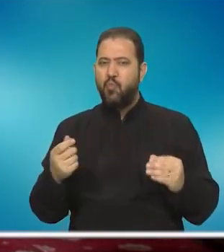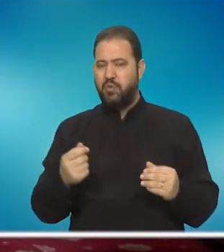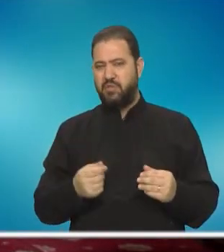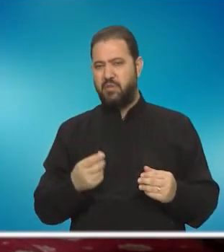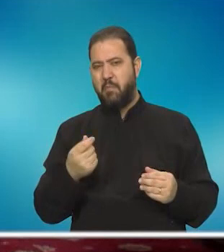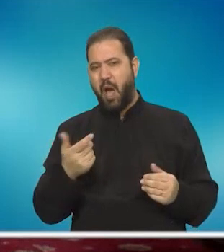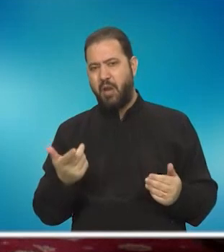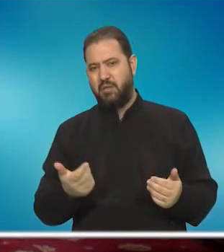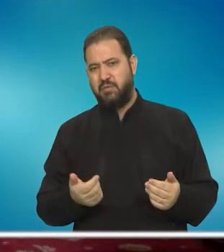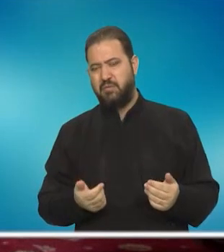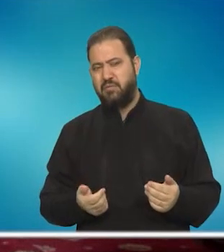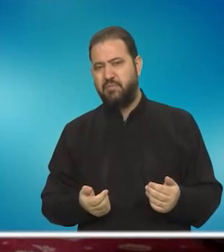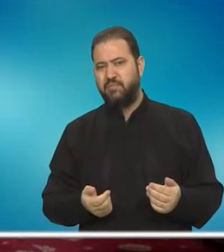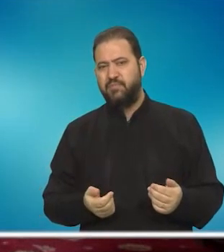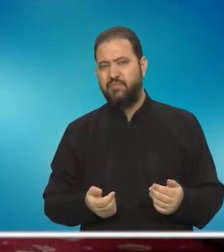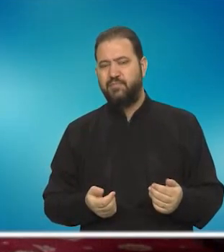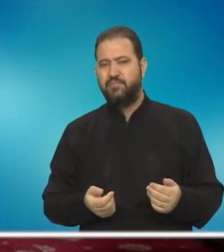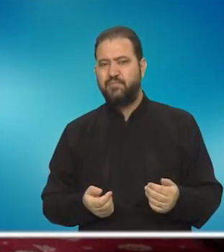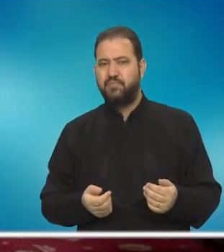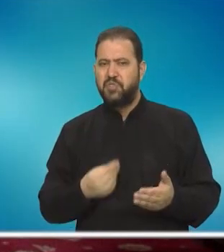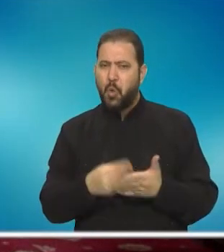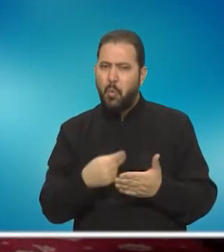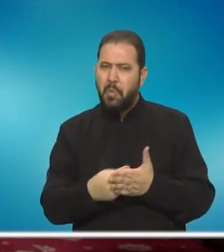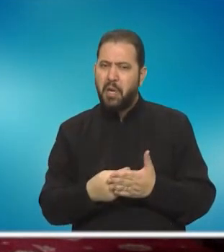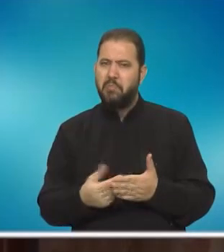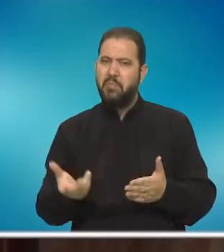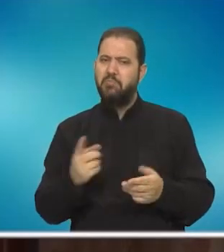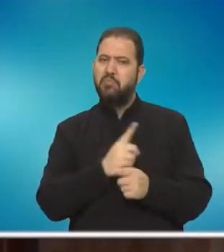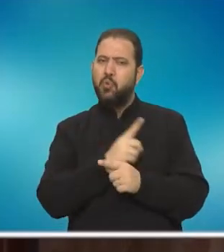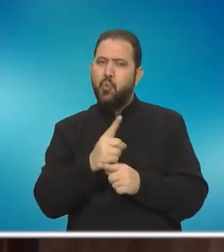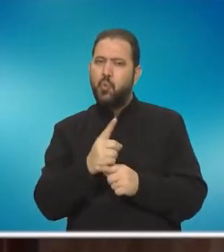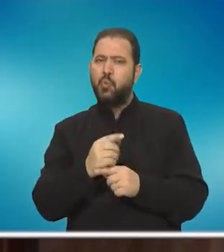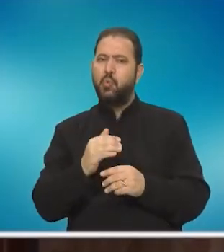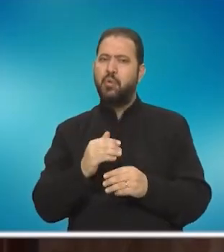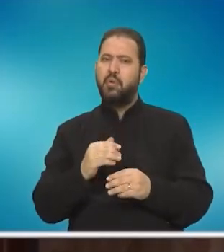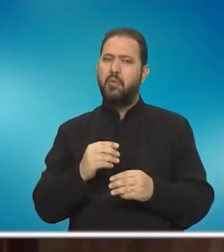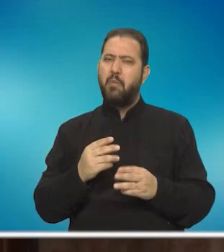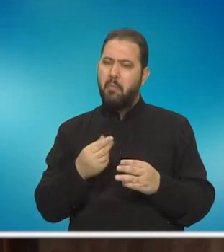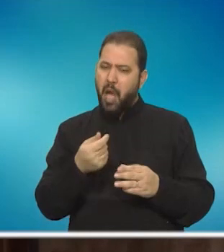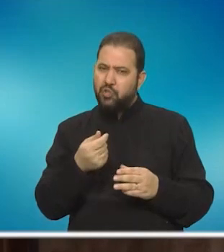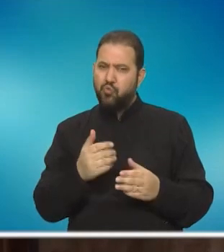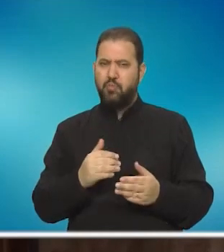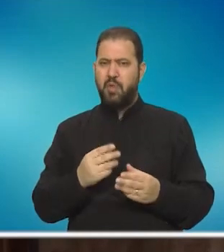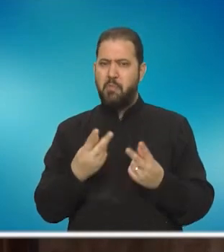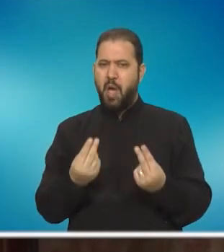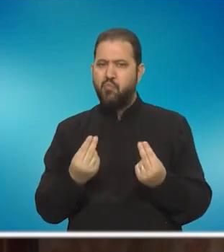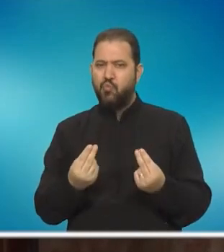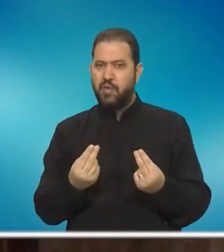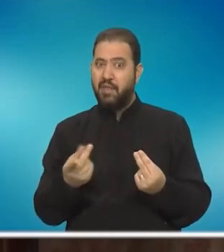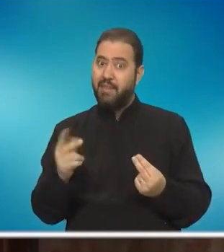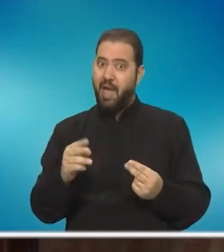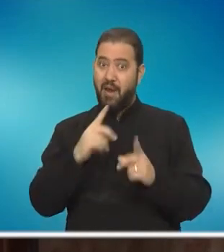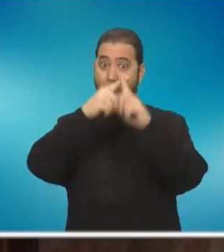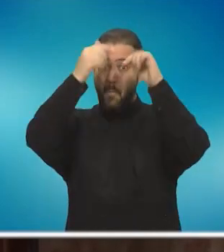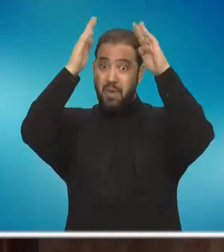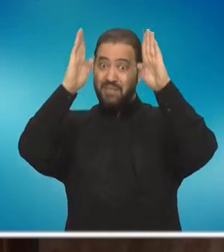ne updatăm, dacă am putea spune așa, lucrurile din casa noastră. Ei bine, la polul opus, biserica, iată, ne îndeamnă să